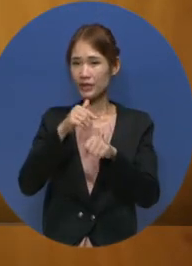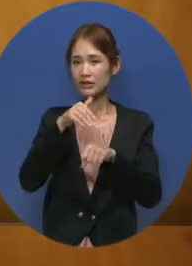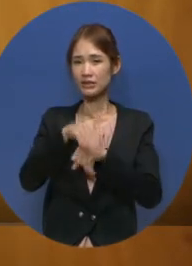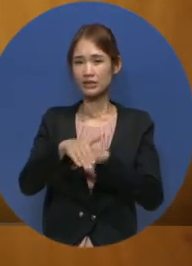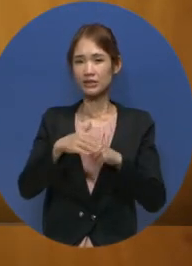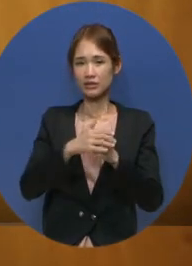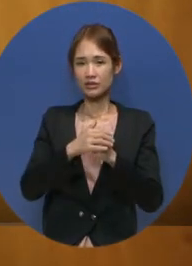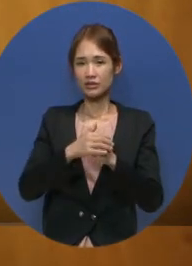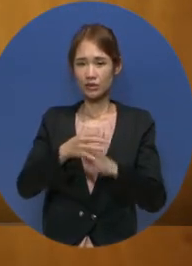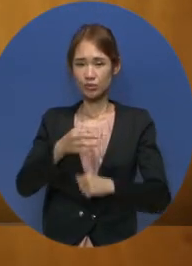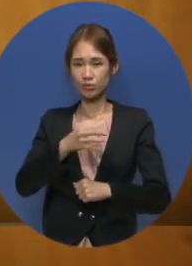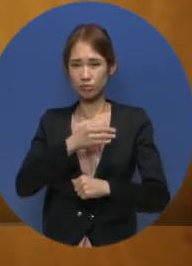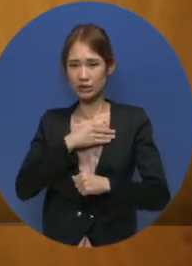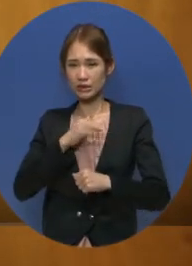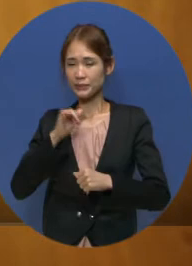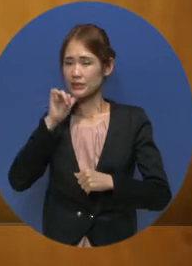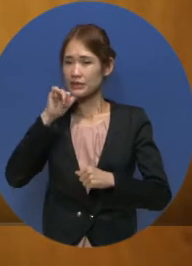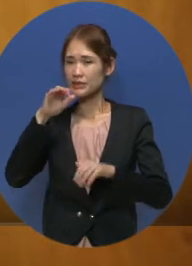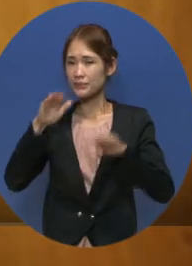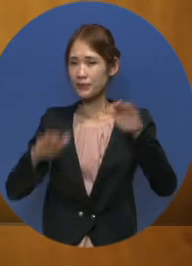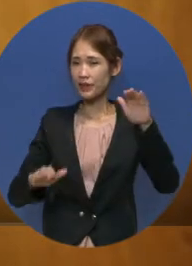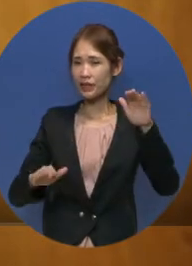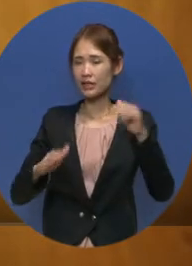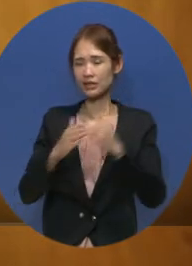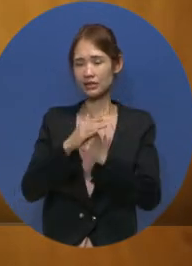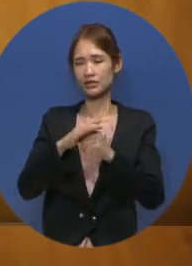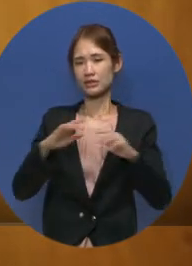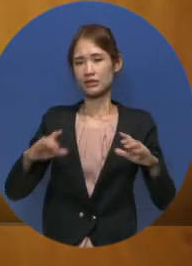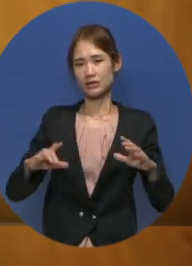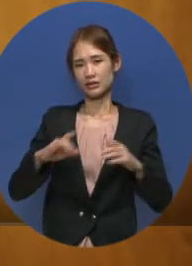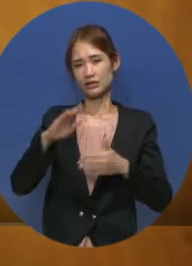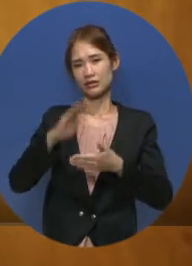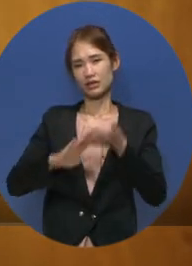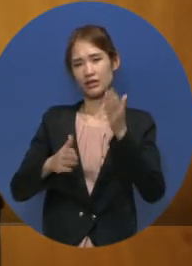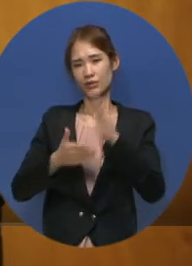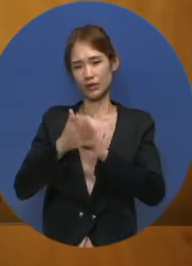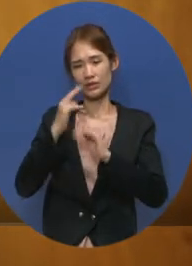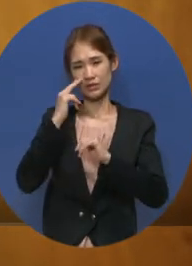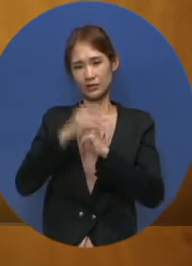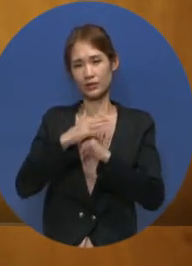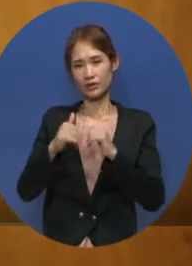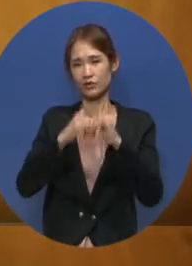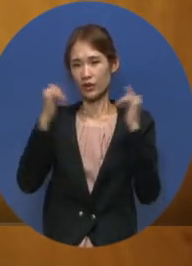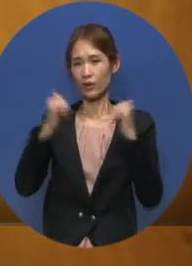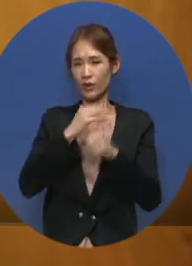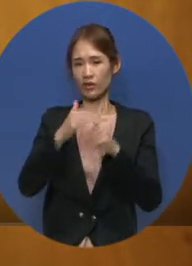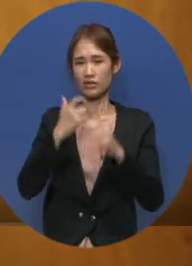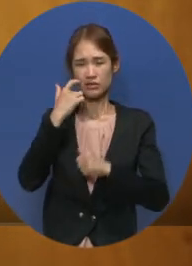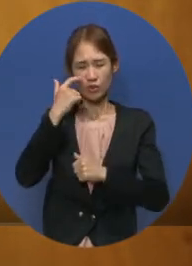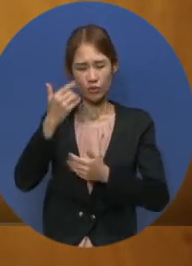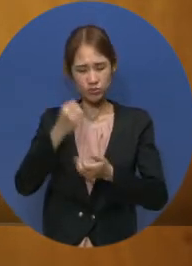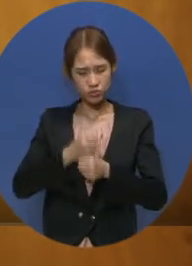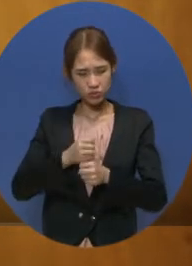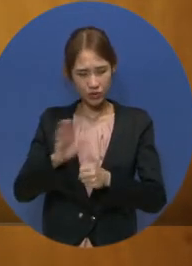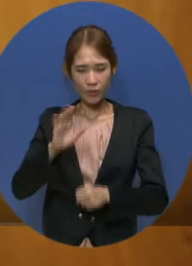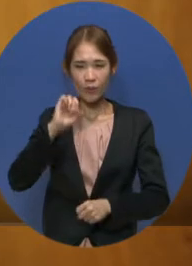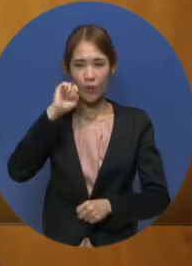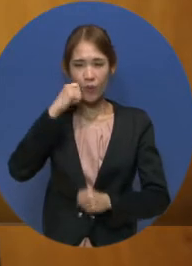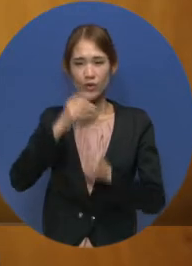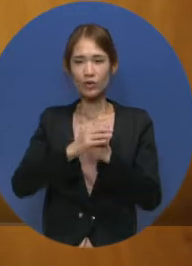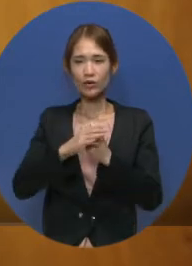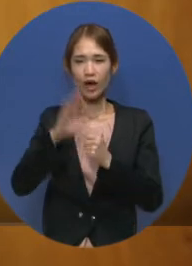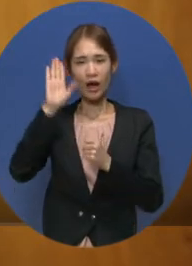부익부 빈익빈이 굉장히 가속화되고 있는 사회인데요. 그렇게 되어서는 우리 사회도 환경도 지속 가능할 수 없다는 생각을 하고 그럼